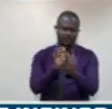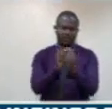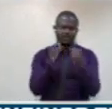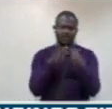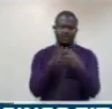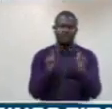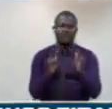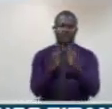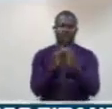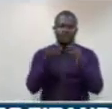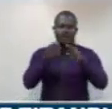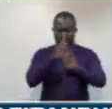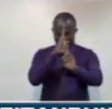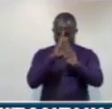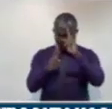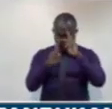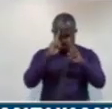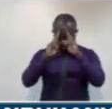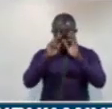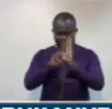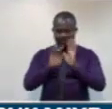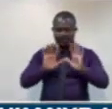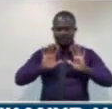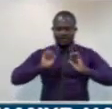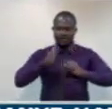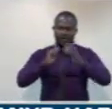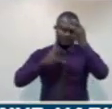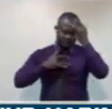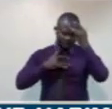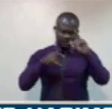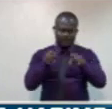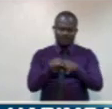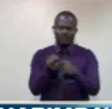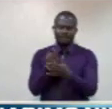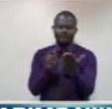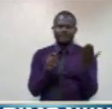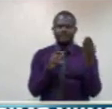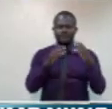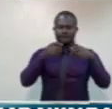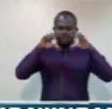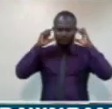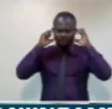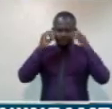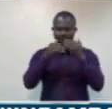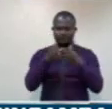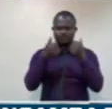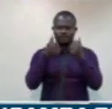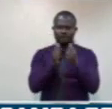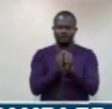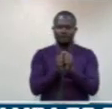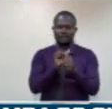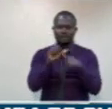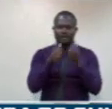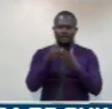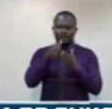COVID-19 ni inama iba hubahirizwa amabwiriza yo kwirinda iki cyorezo nko guhana intera ndetse no kwambara neza agapfukamunwa kubijyanye